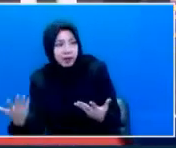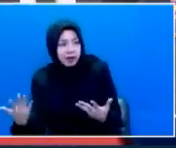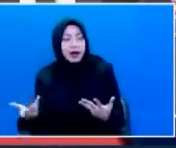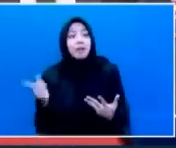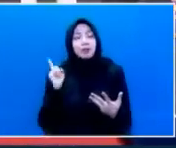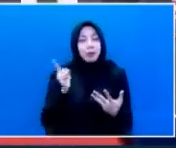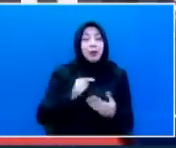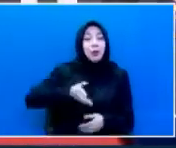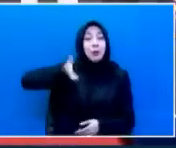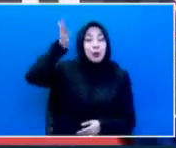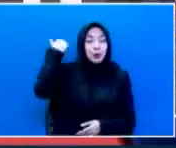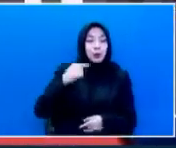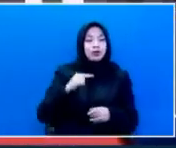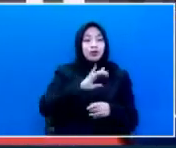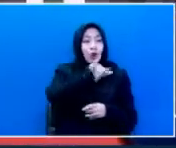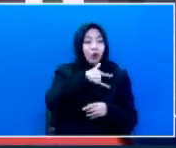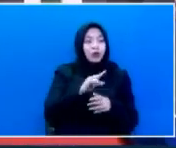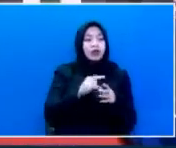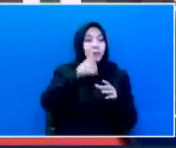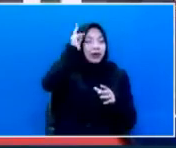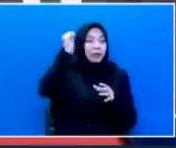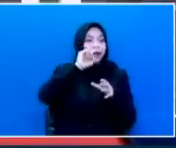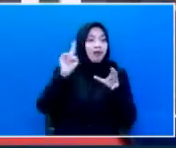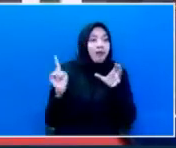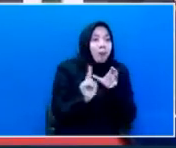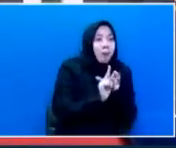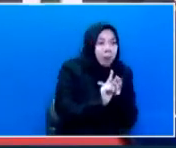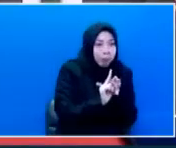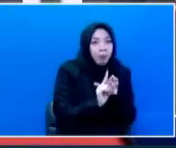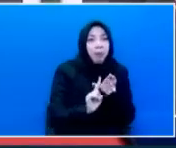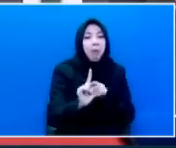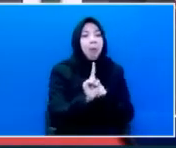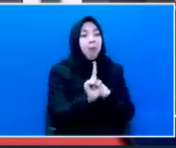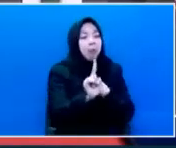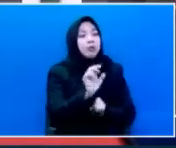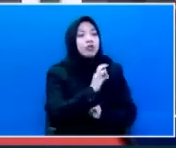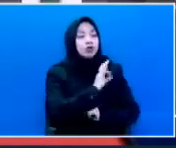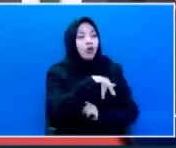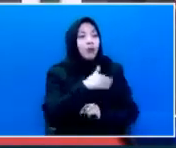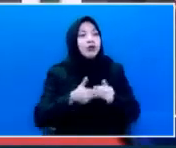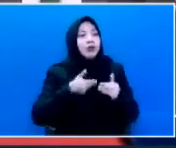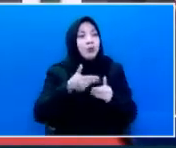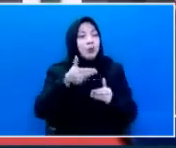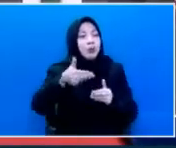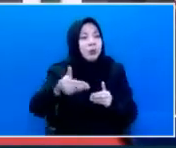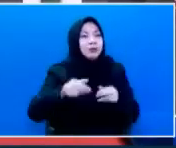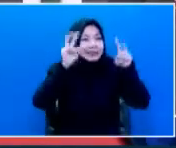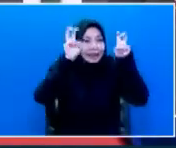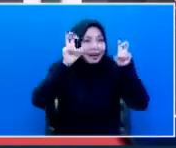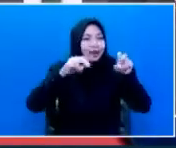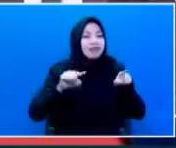Jokowi yang sekarang tampil di Garda paling depan Eh gerakan tanda kutip ya